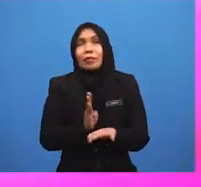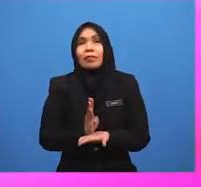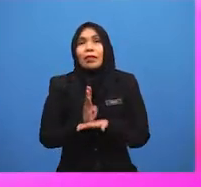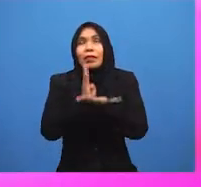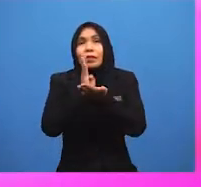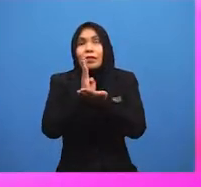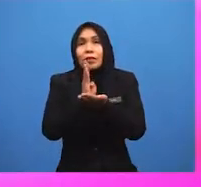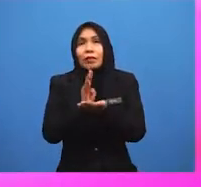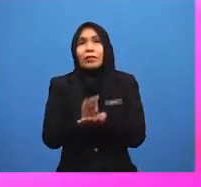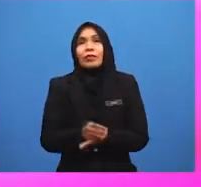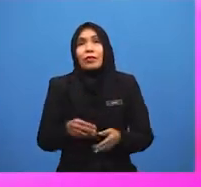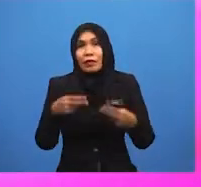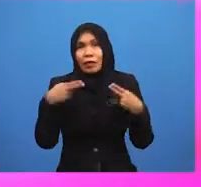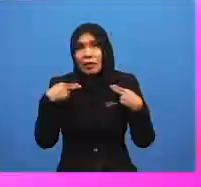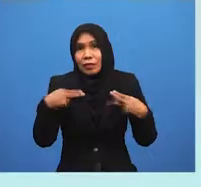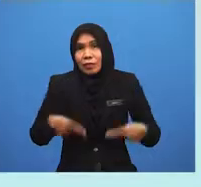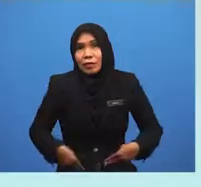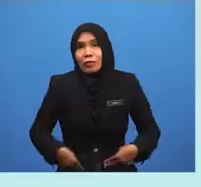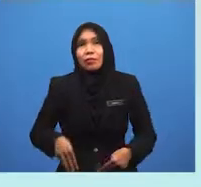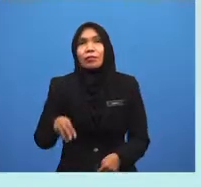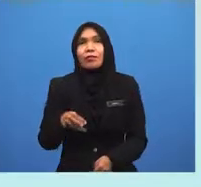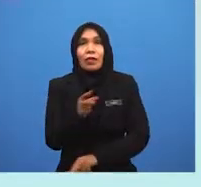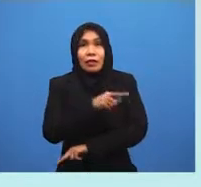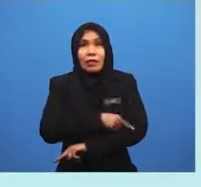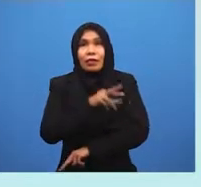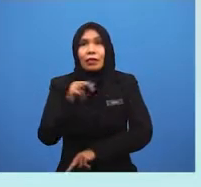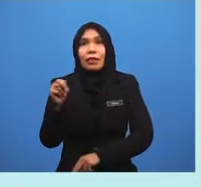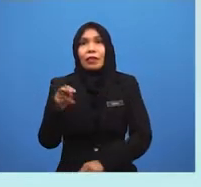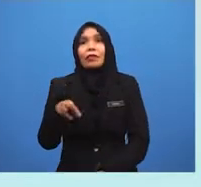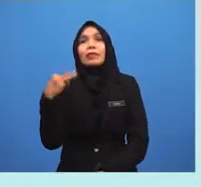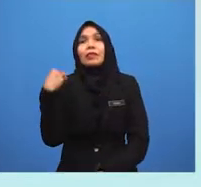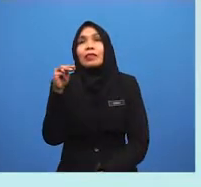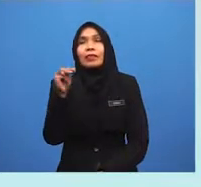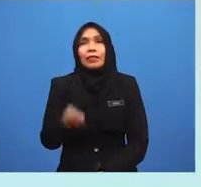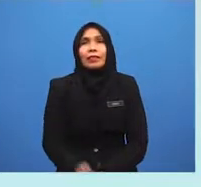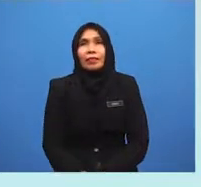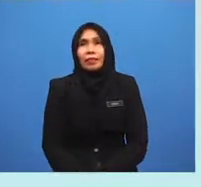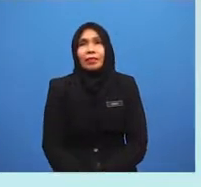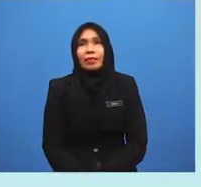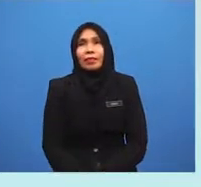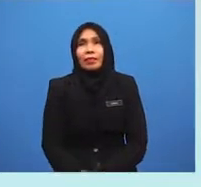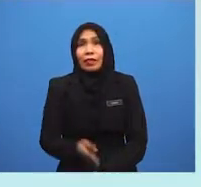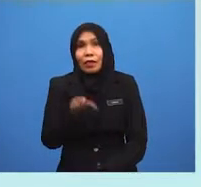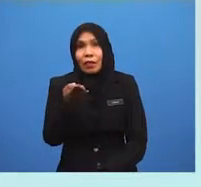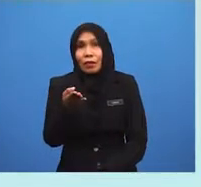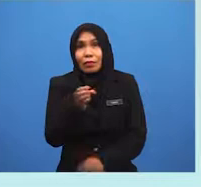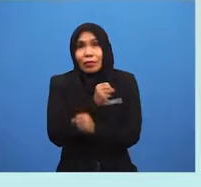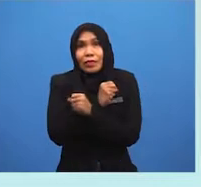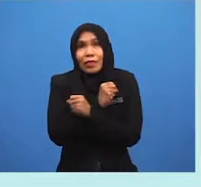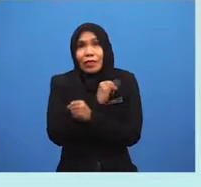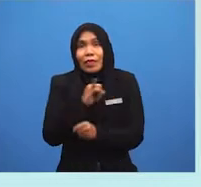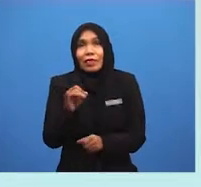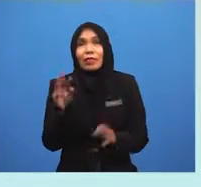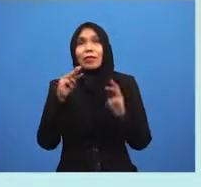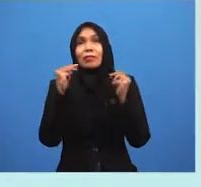menguruskan kehidupan harian. Pernahkah kamu menyayangi masyarakat seperti